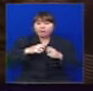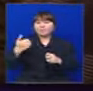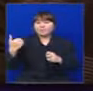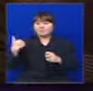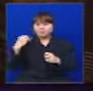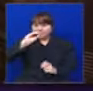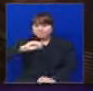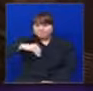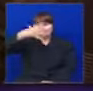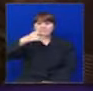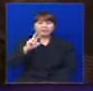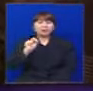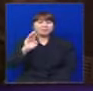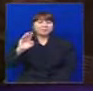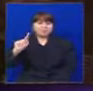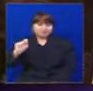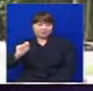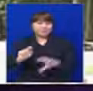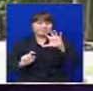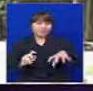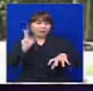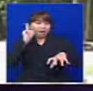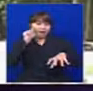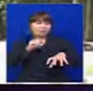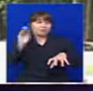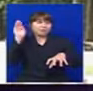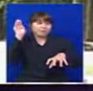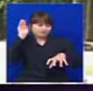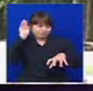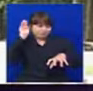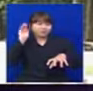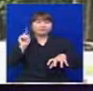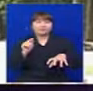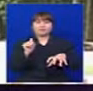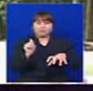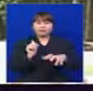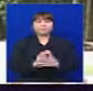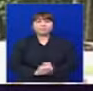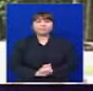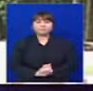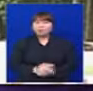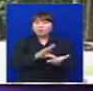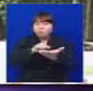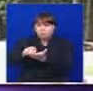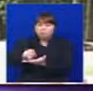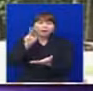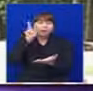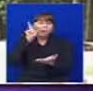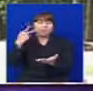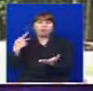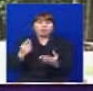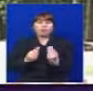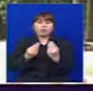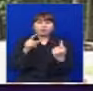ที่ NBTจะเป็นสถานีข่าวที่น่าเชื่อถือและไว้วางใจได้ด้วยข้อมูลข่าวสารที่เป็นประโย